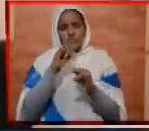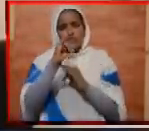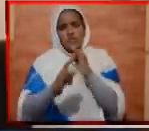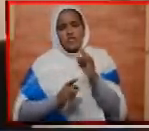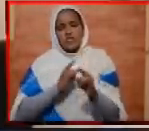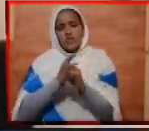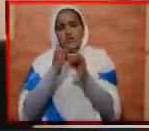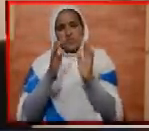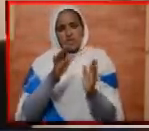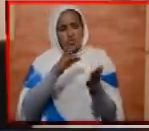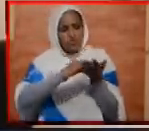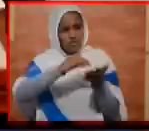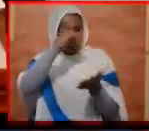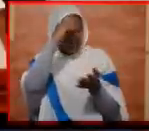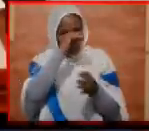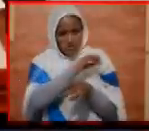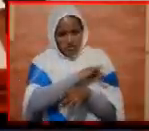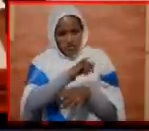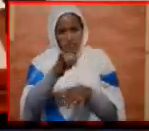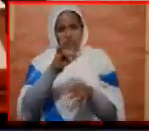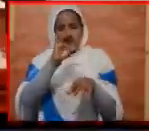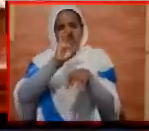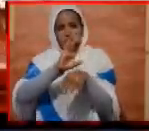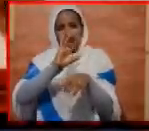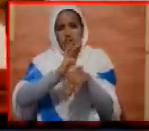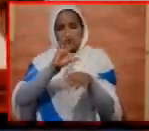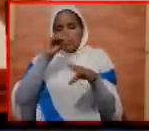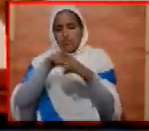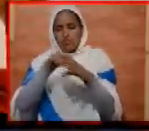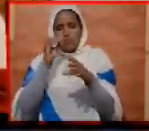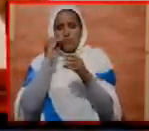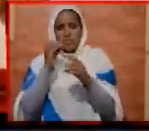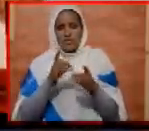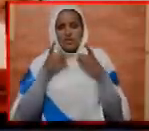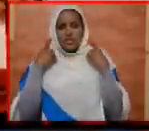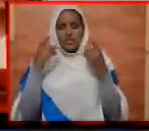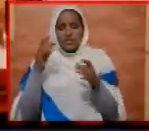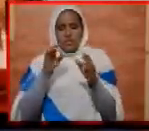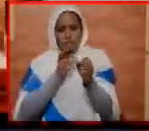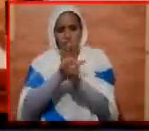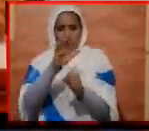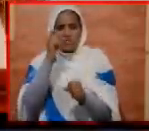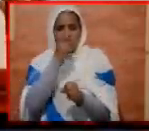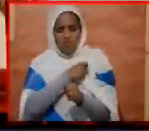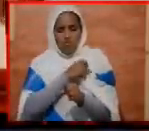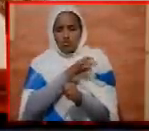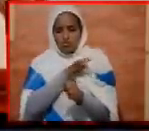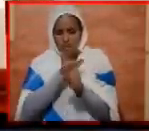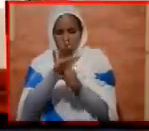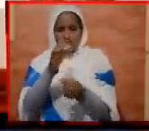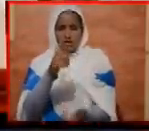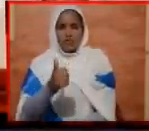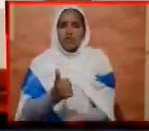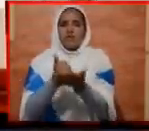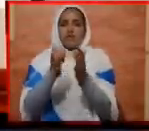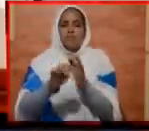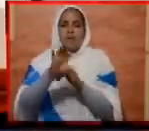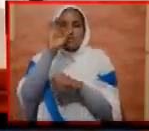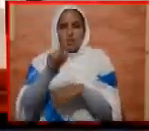ተማሪዎችን ለዘመናዊ ትምህርት ቤት በቤተክርስቲያን በቤተክነ በቂ ደሞዝ በቂ ዳታ